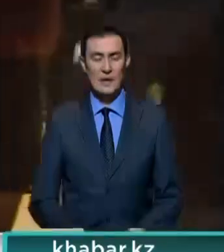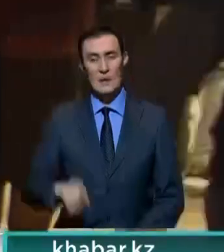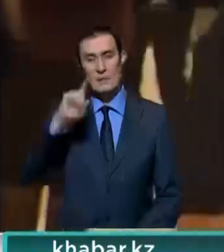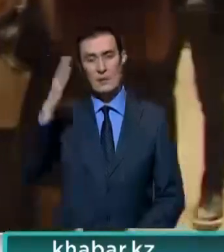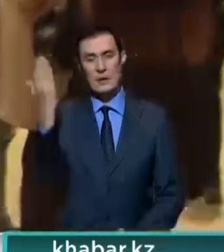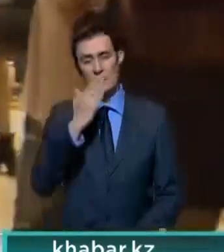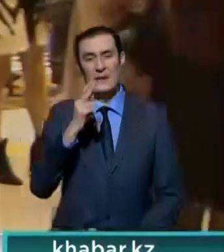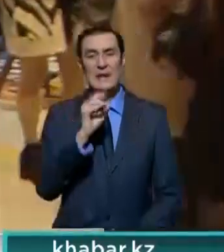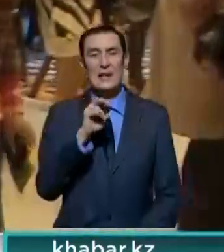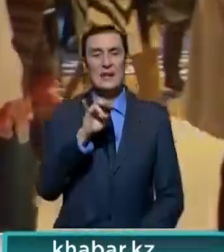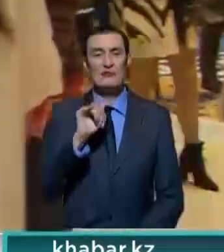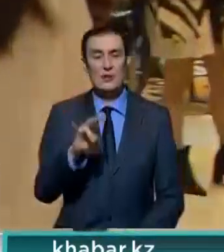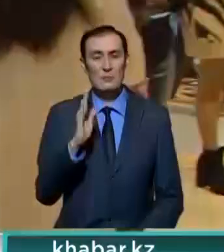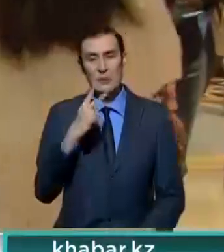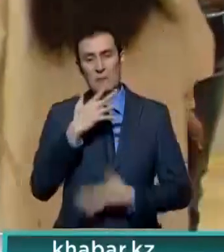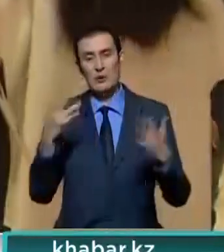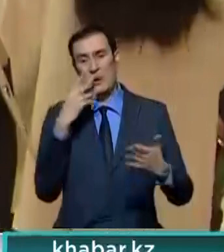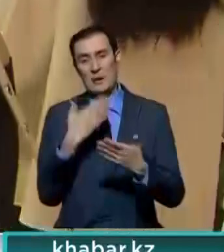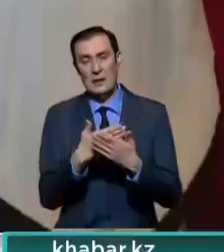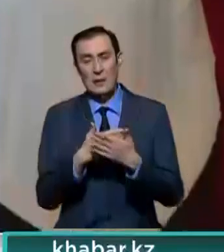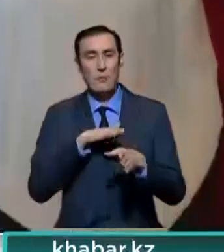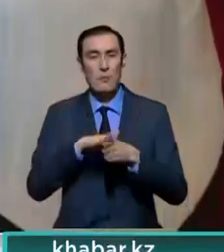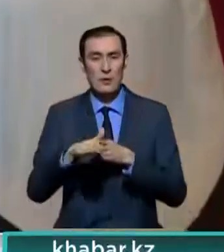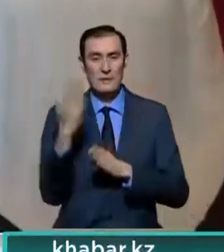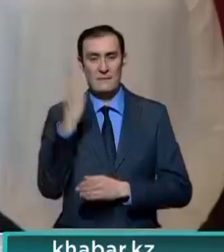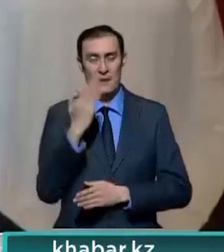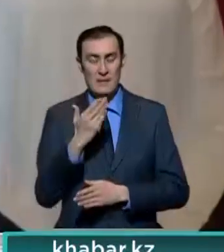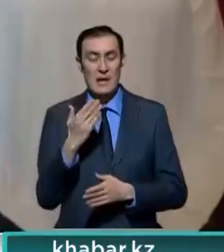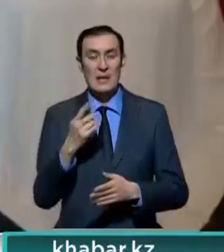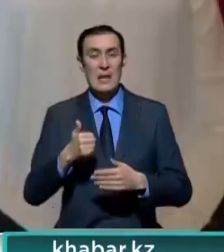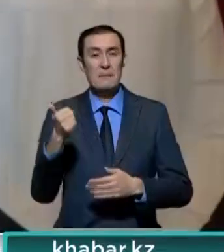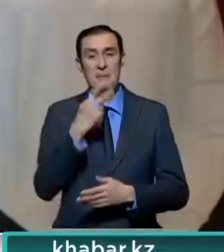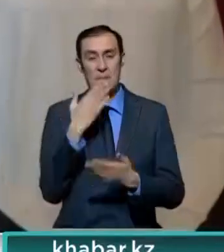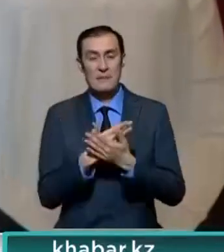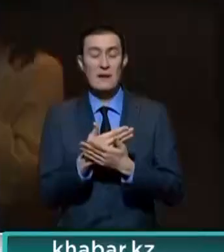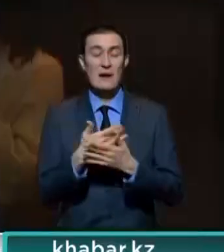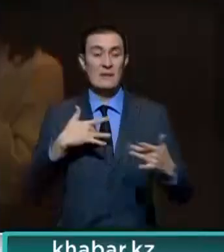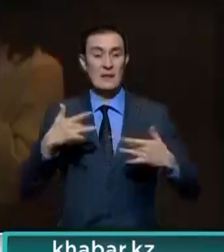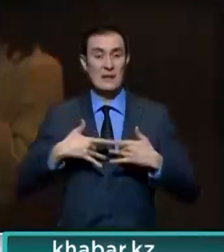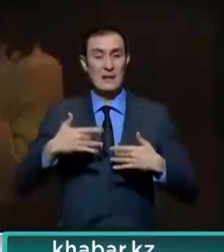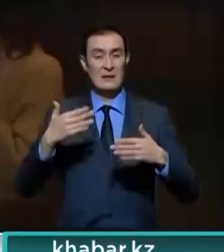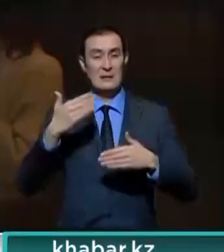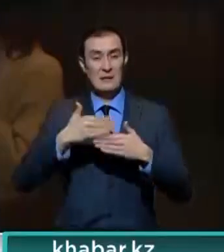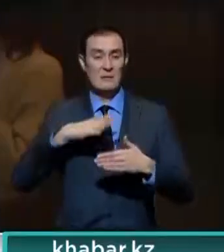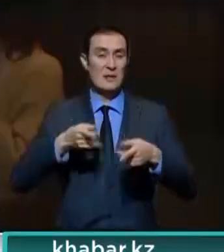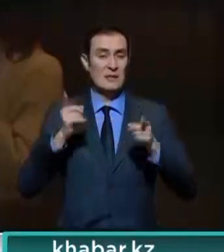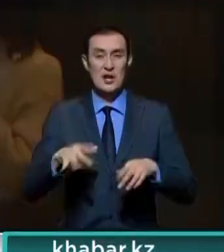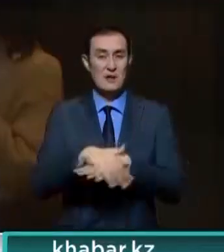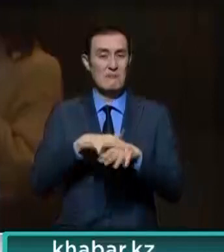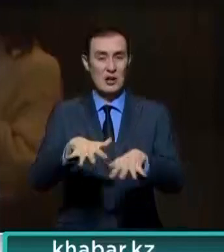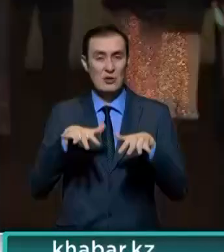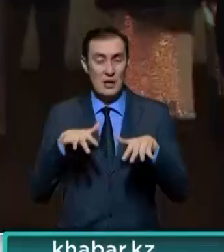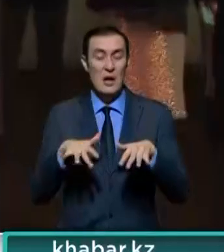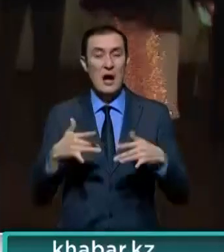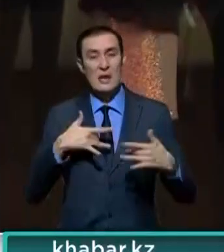Популярный телесериал «Келинжан» выходит на большие экраны, как полнометражная картина. На премьере, которая прошла в одном из кинотеатров Алматы, был настоящий аншлаг.